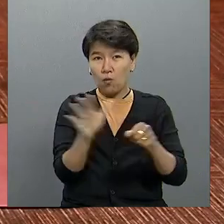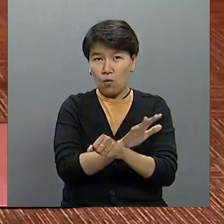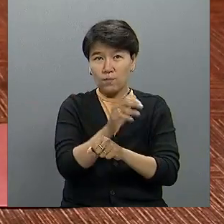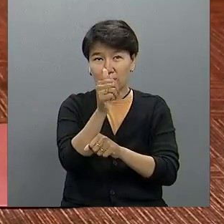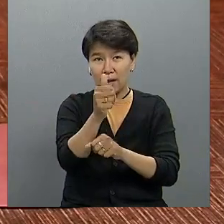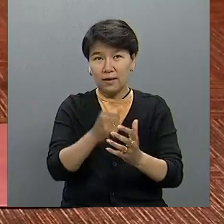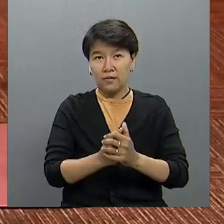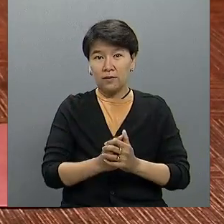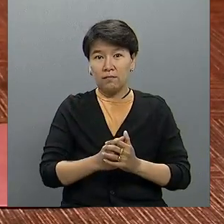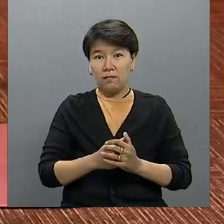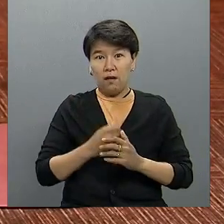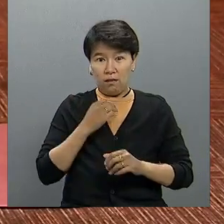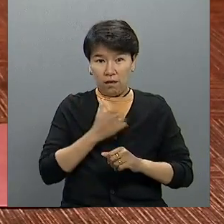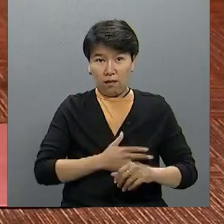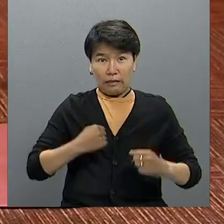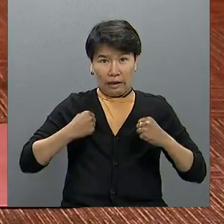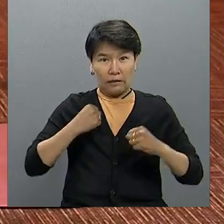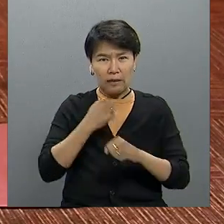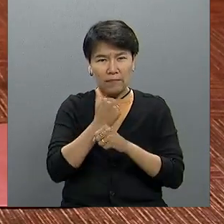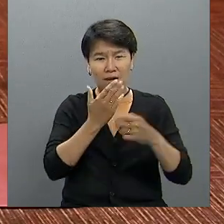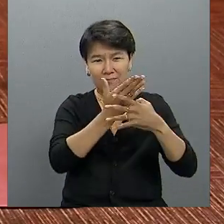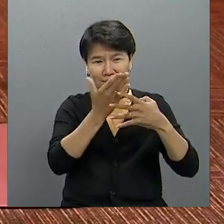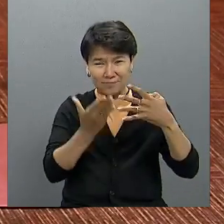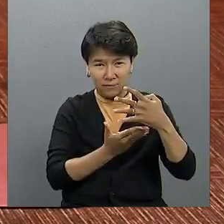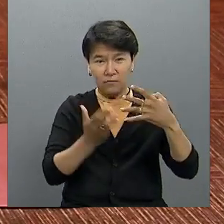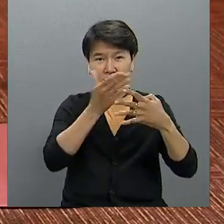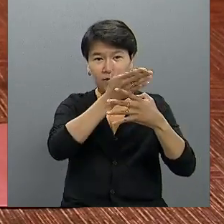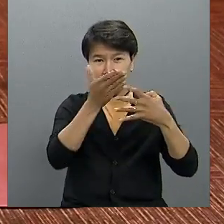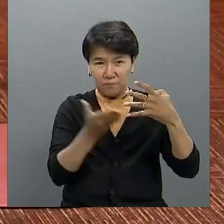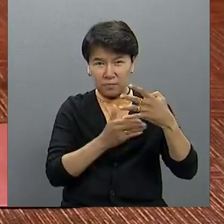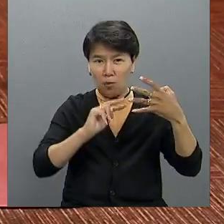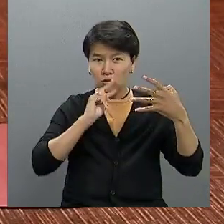ทำต่ออีกสัก2รอบหรือว่า2เซตก็ได้แค่นี้ค่ะก็จะได้เบิร์นแคลอรี่ง่ายๆที่บ้านแล้วค่ะ